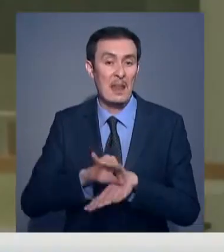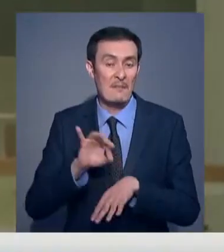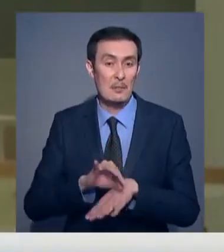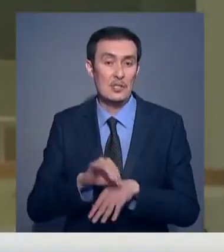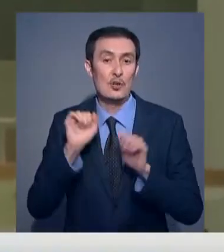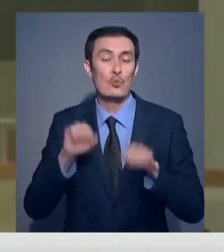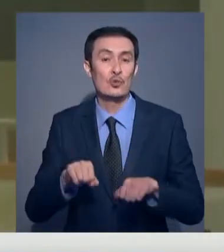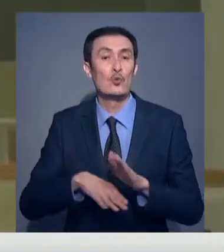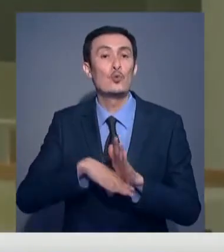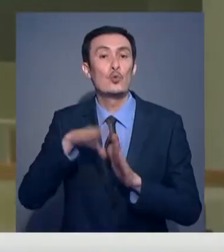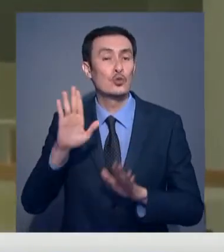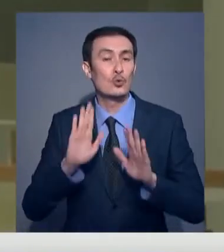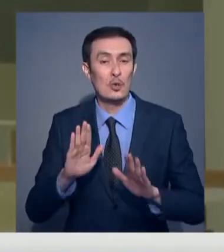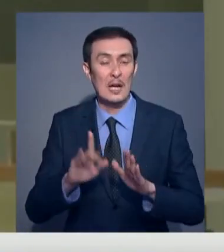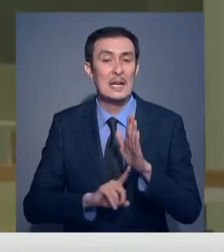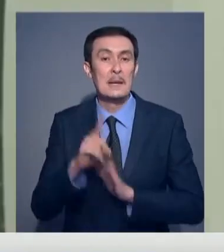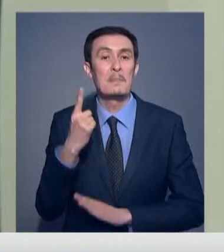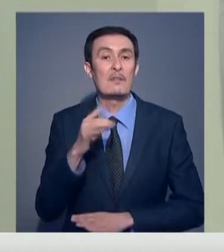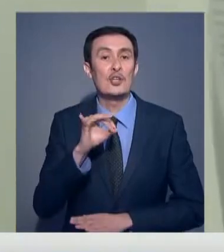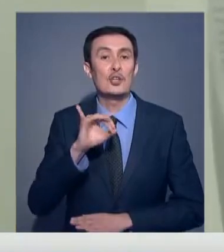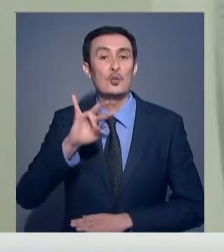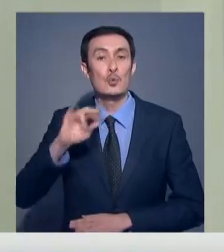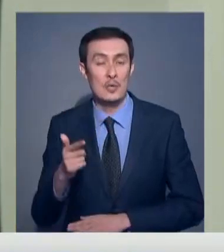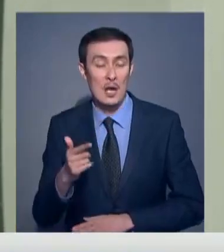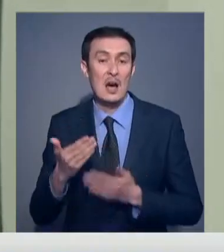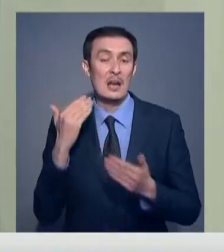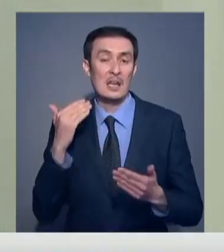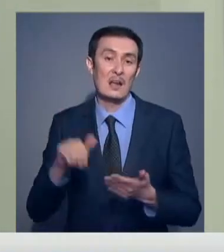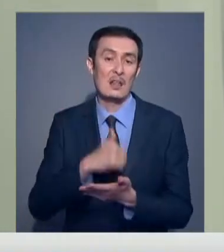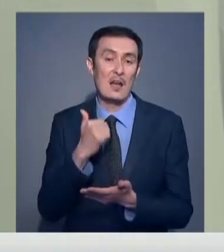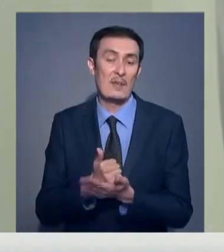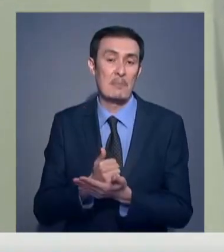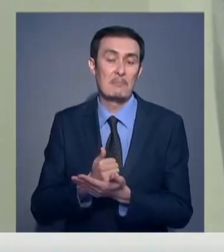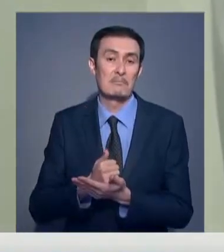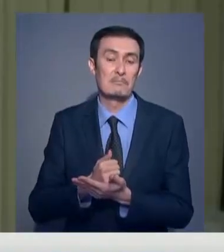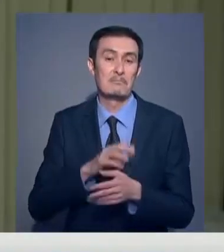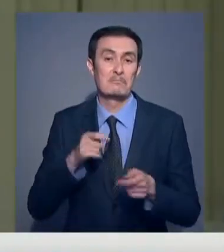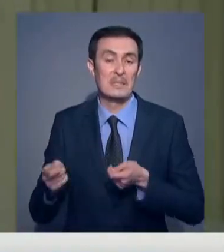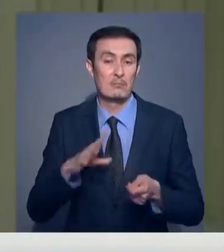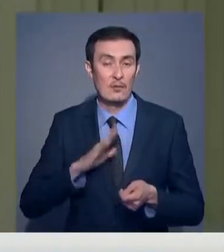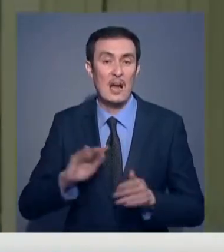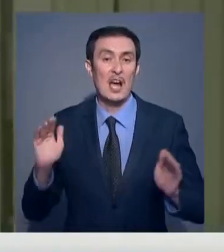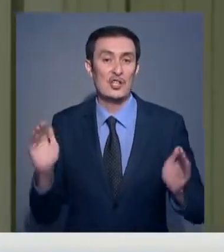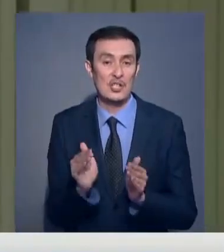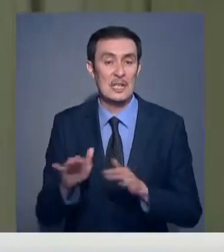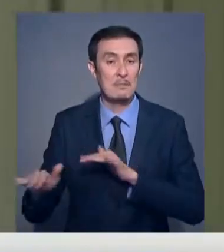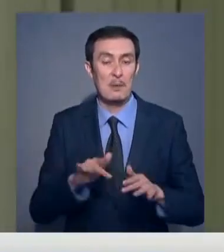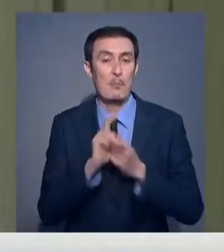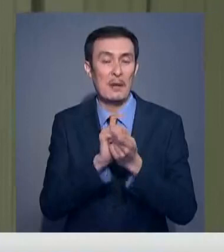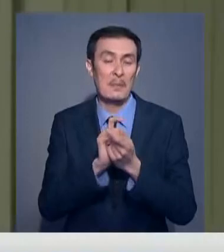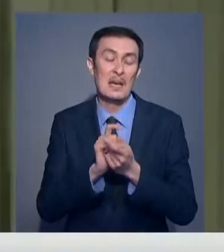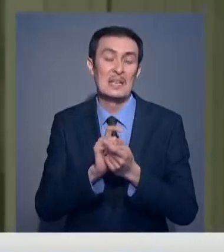заболеваемостью может улучшиться только к 1 июня. Ранее глава Белого дома объявил, что продлит действие ограничительных мер по борьбе